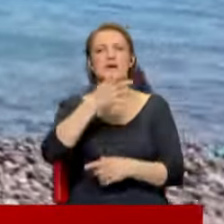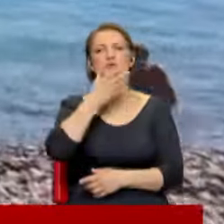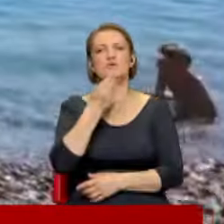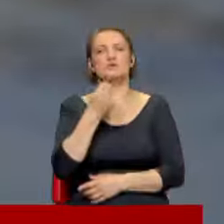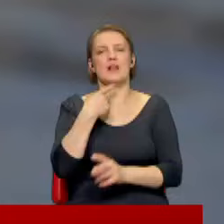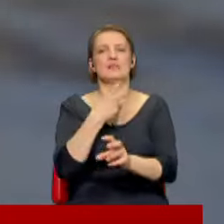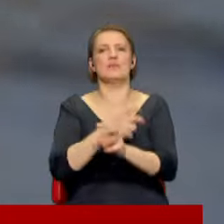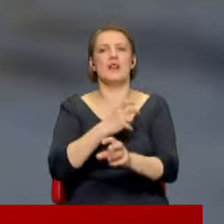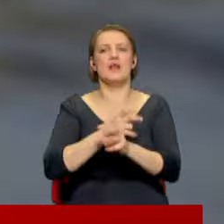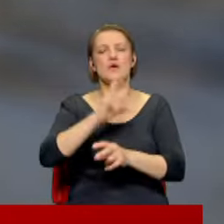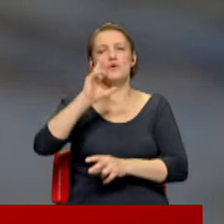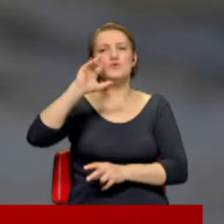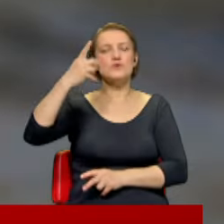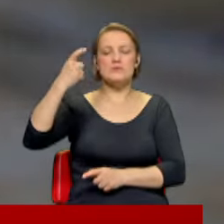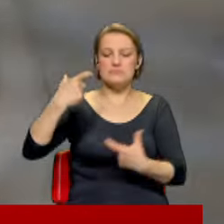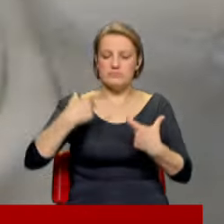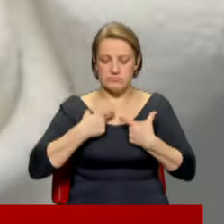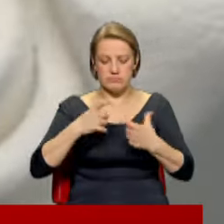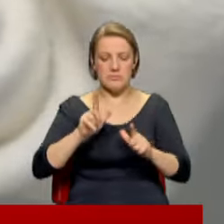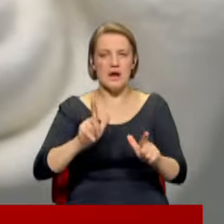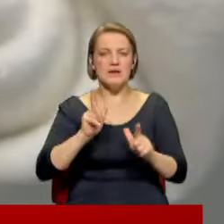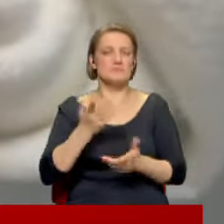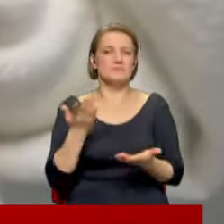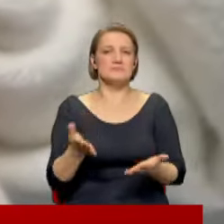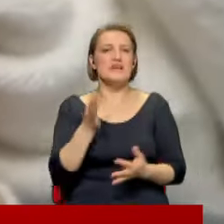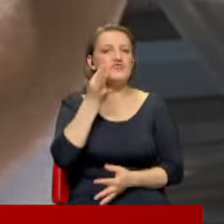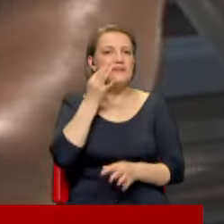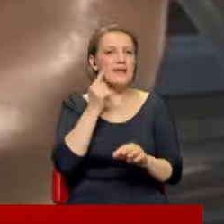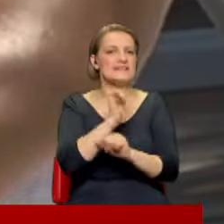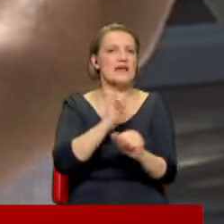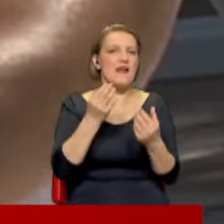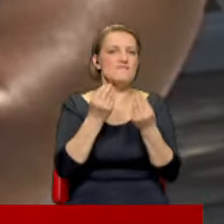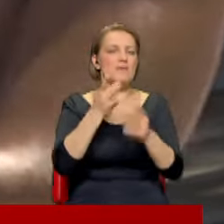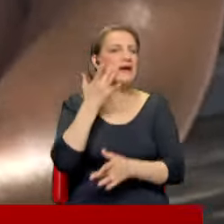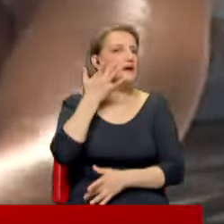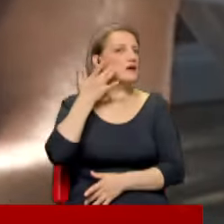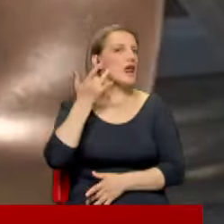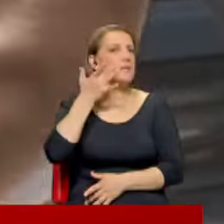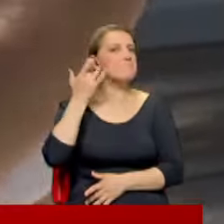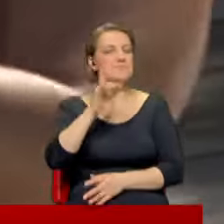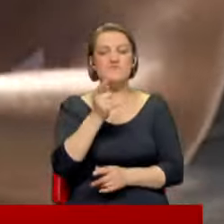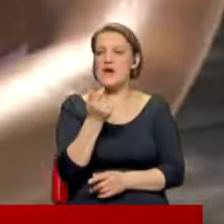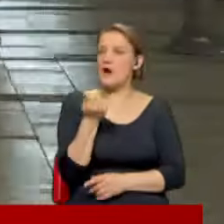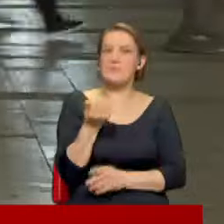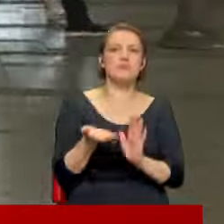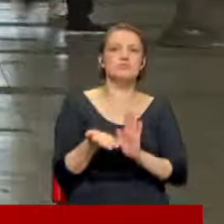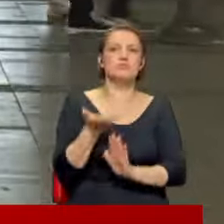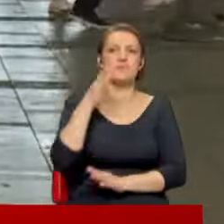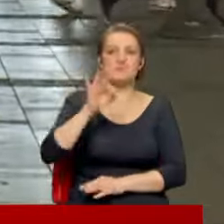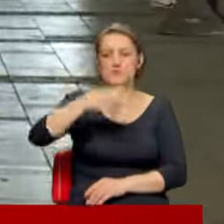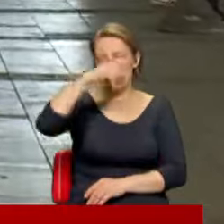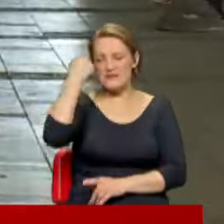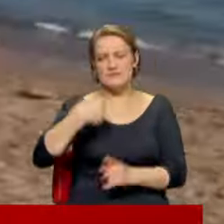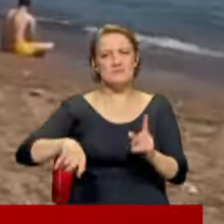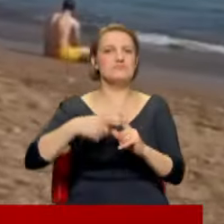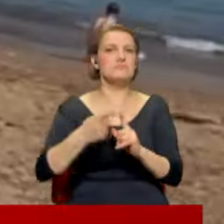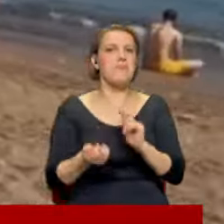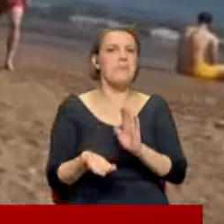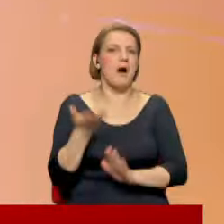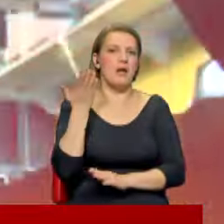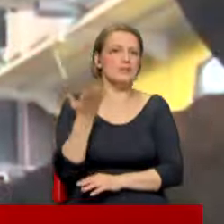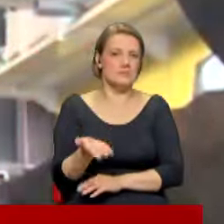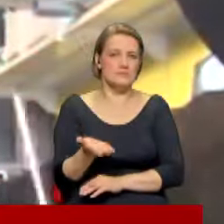ediyor. Güneşten korunmak lazım ama bu kez de cep yanıyor. Cilde zarar vermeyen güneş kremlerinde fiyat ne kadar arttı? Bu yaz ekstra bir pahalılık